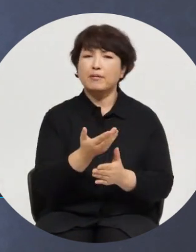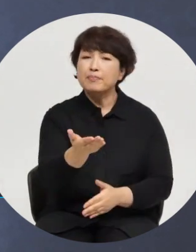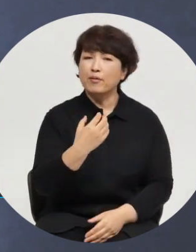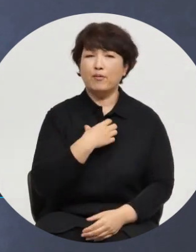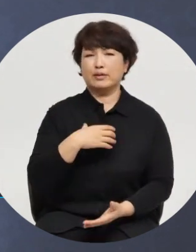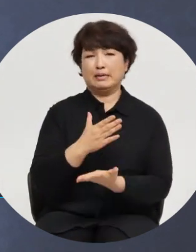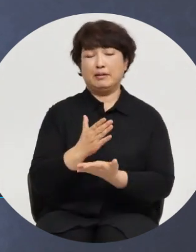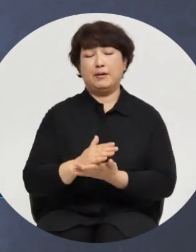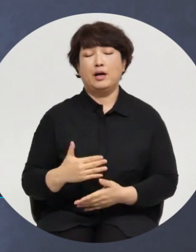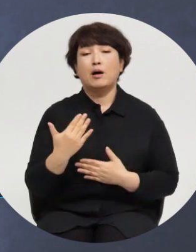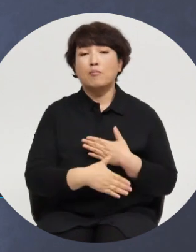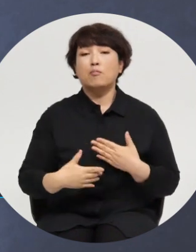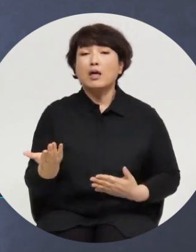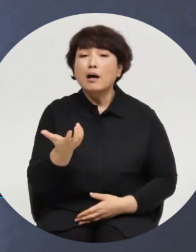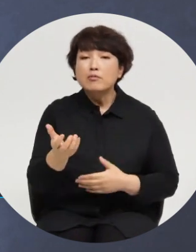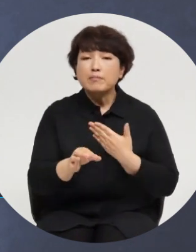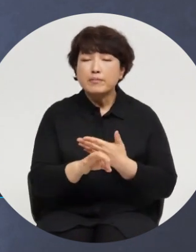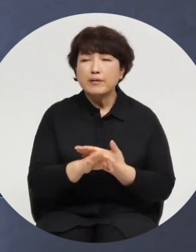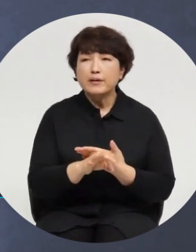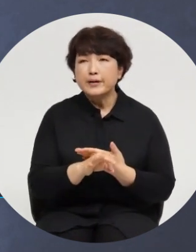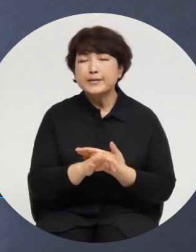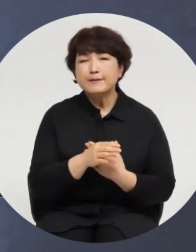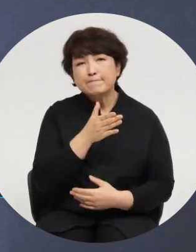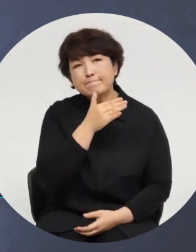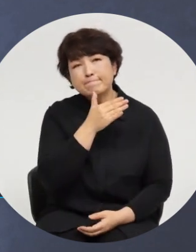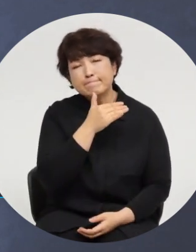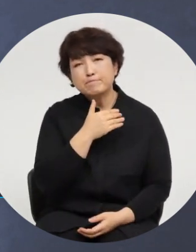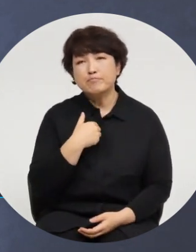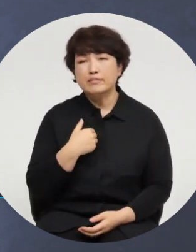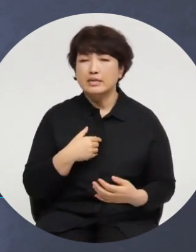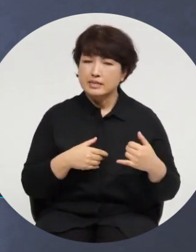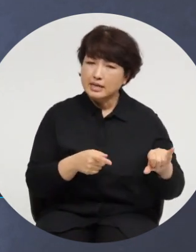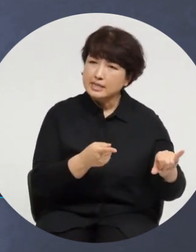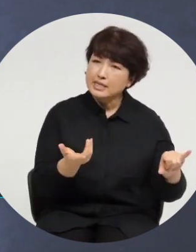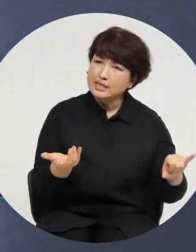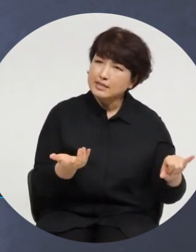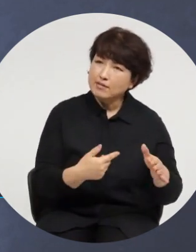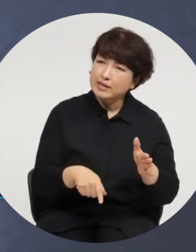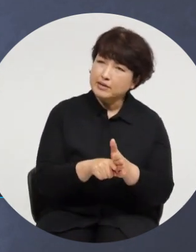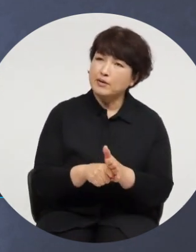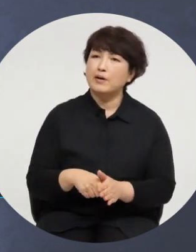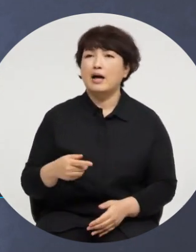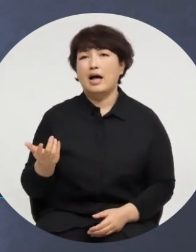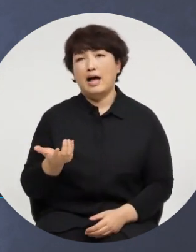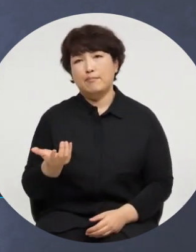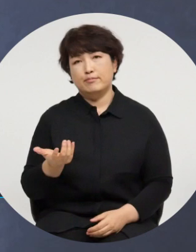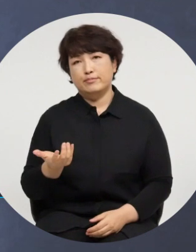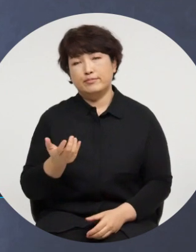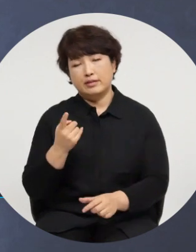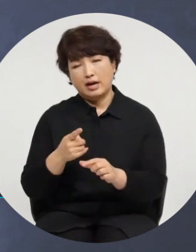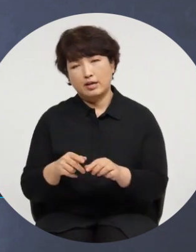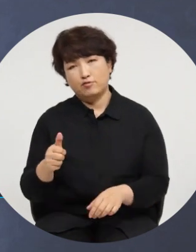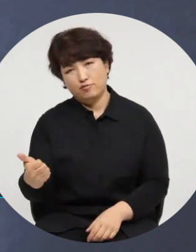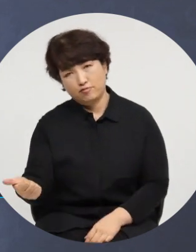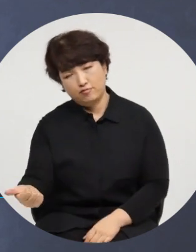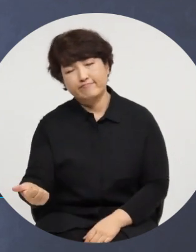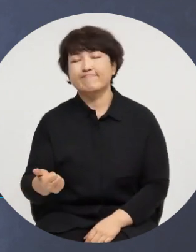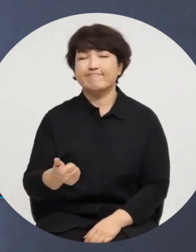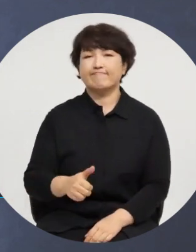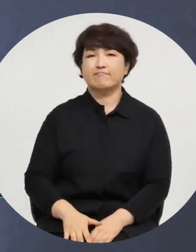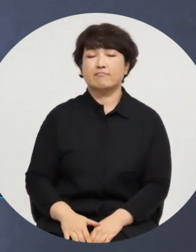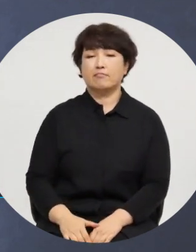도착하지 마시고 아 몸이 좀 아픔은 아 이거 헤드를 위해서 내 좀 아파 주고